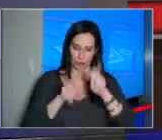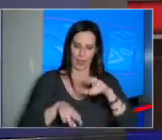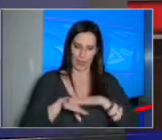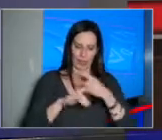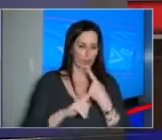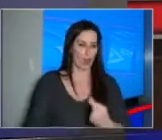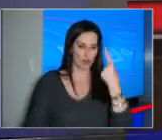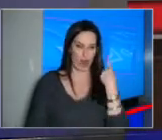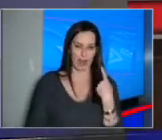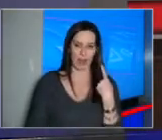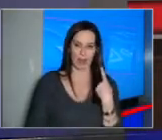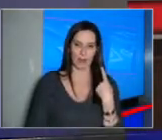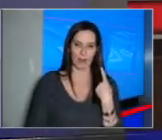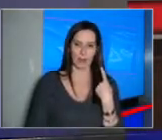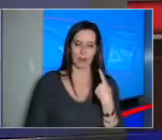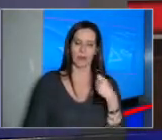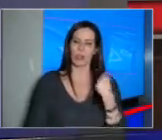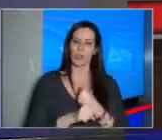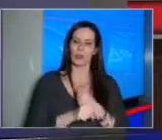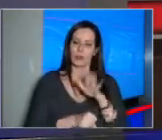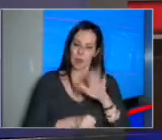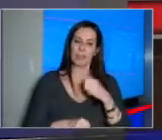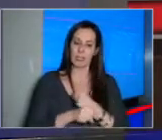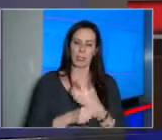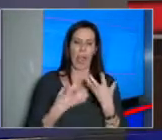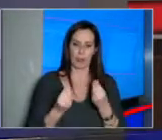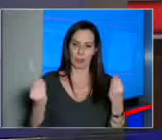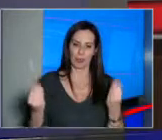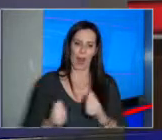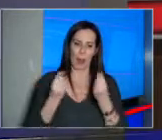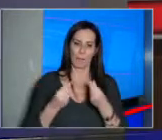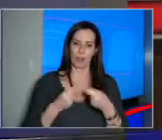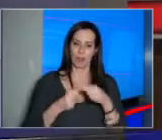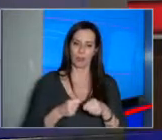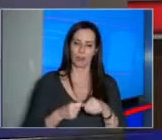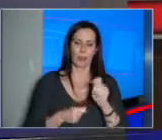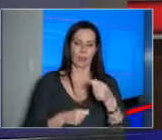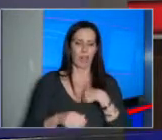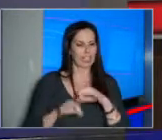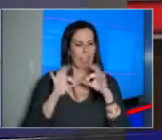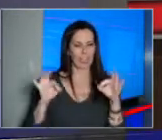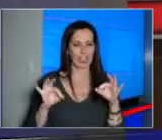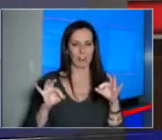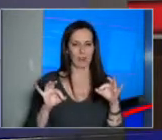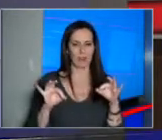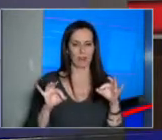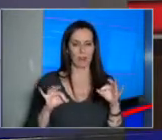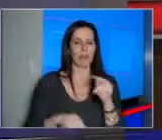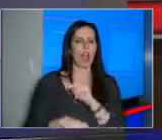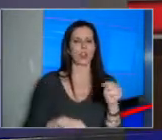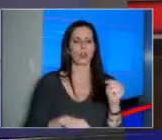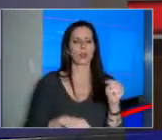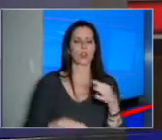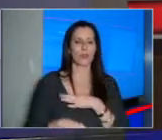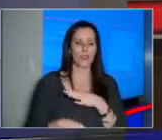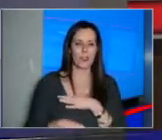לפני כשנה, כמו שאתה ציינת, נעשים הרבה מאוד פעולות בעניין. ודווקא אני אתחיל עם הסוגיה